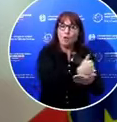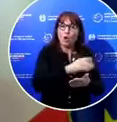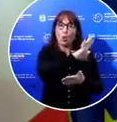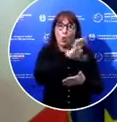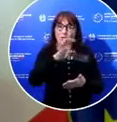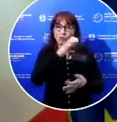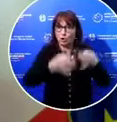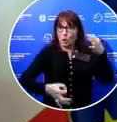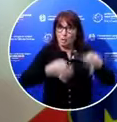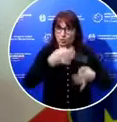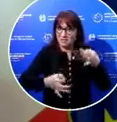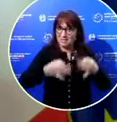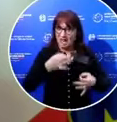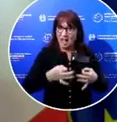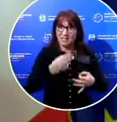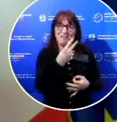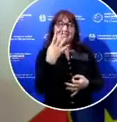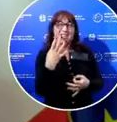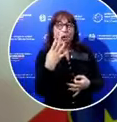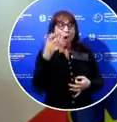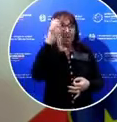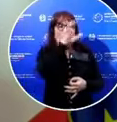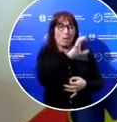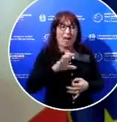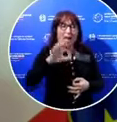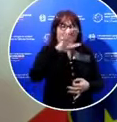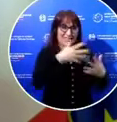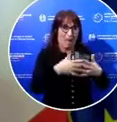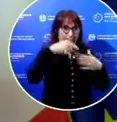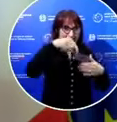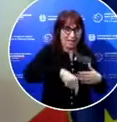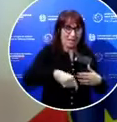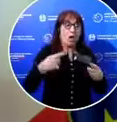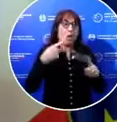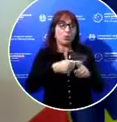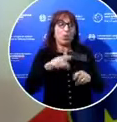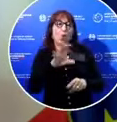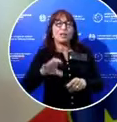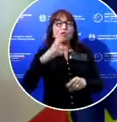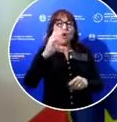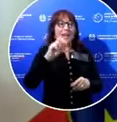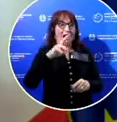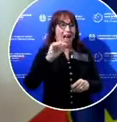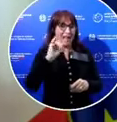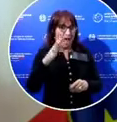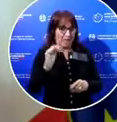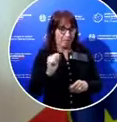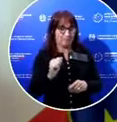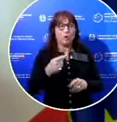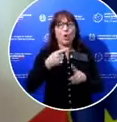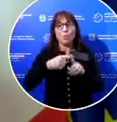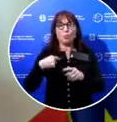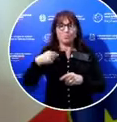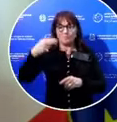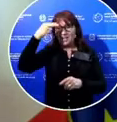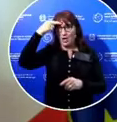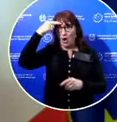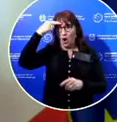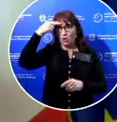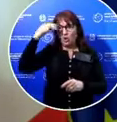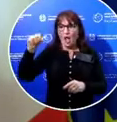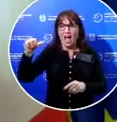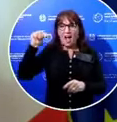magistrati e funzionari di 24 paesi dell'America Latina e della regione caraibica. Ricordo infine l'Afghanistan, paese